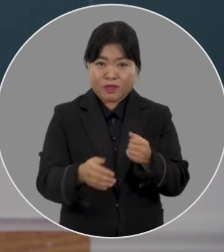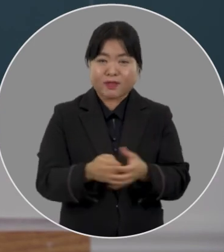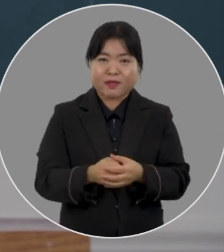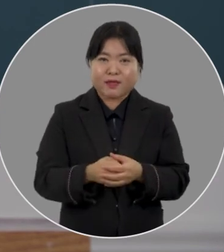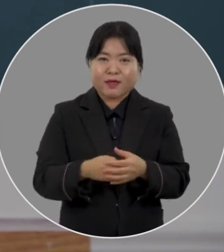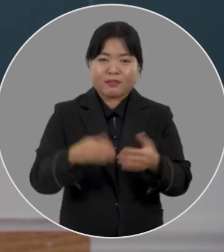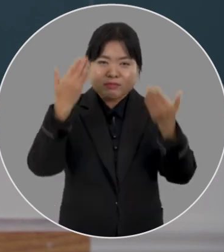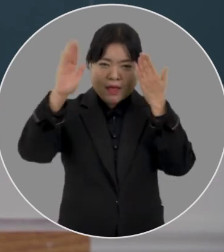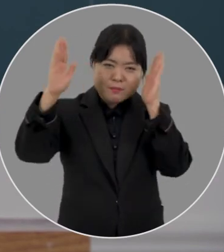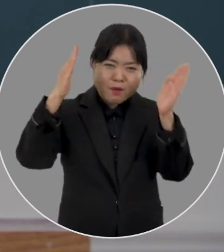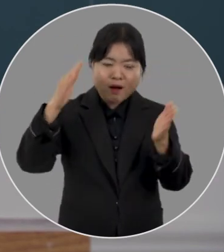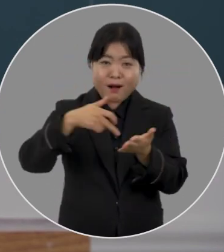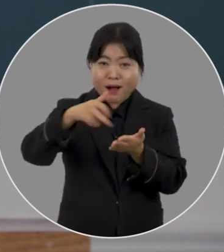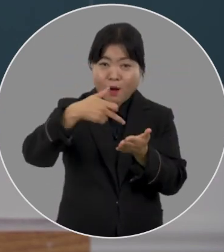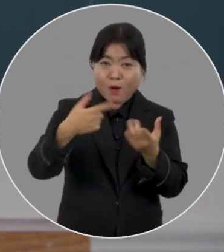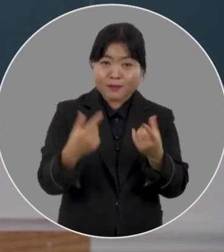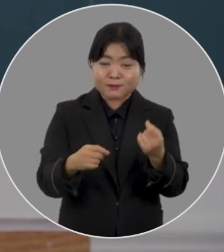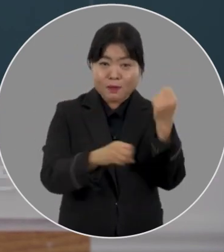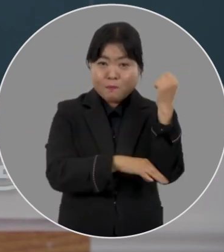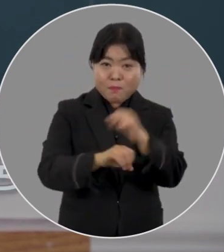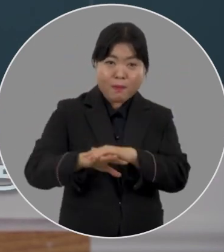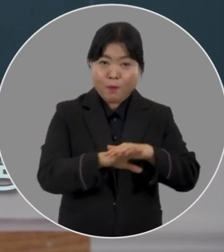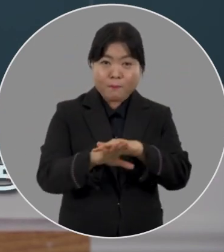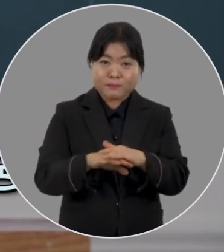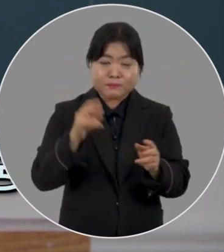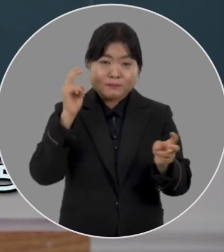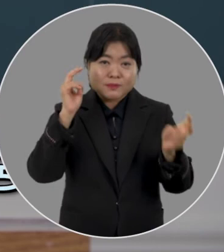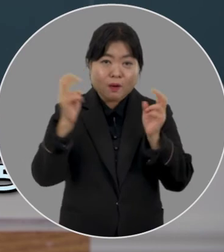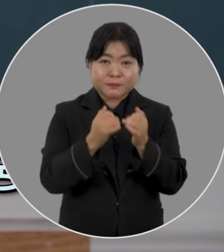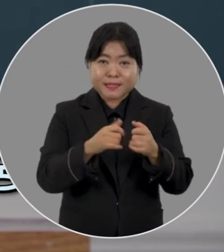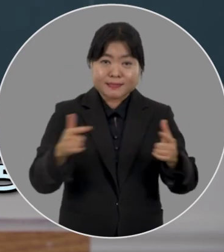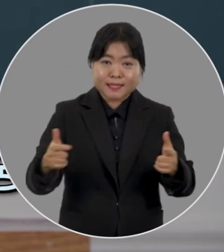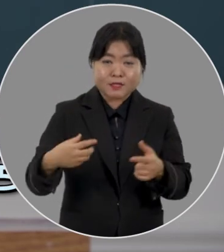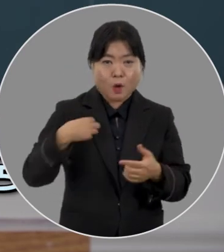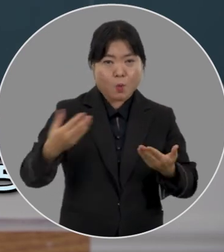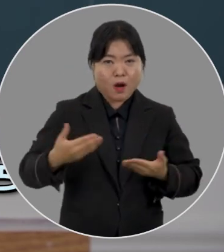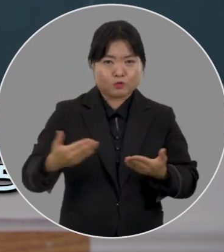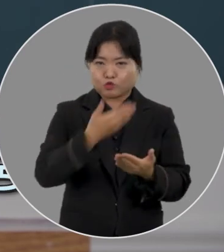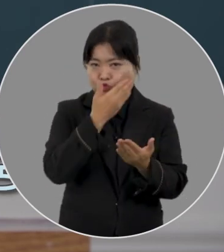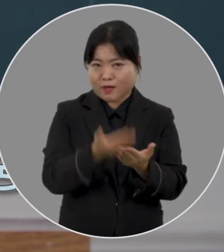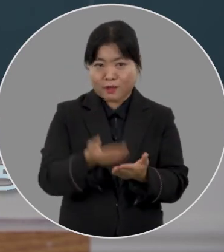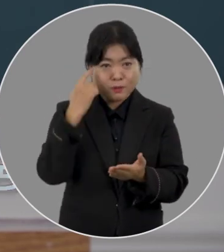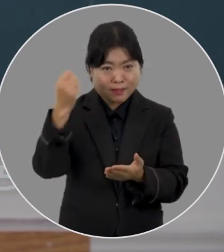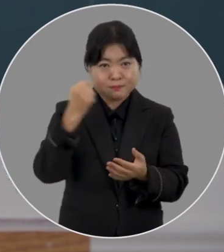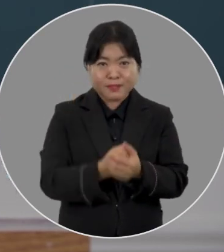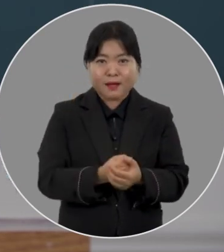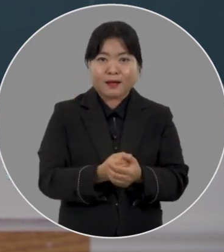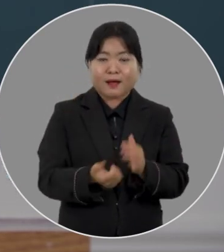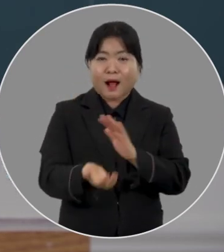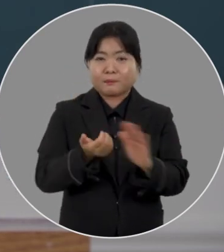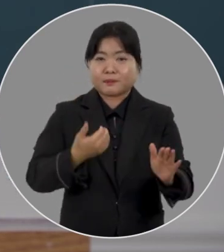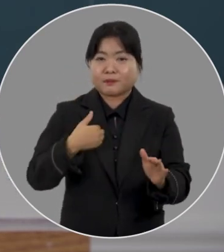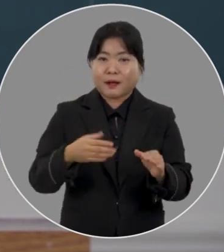그 네이버나 카카오 같은 그런 플랫폼 사업자들이 좀 수행하는 역할도 상당히 중요하다고 생각을 해요. 앞서 제가